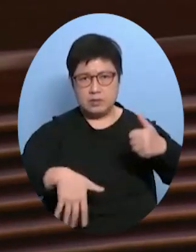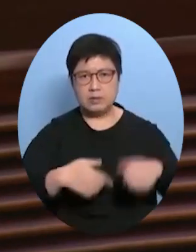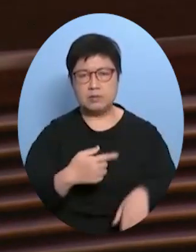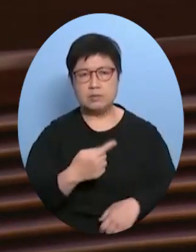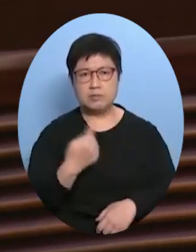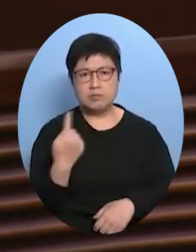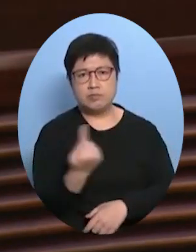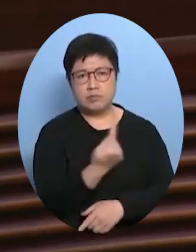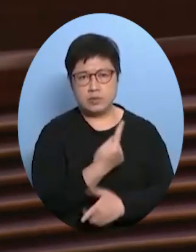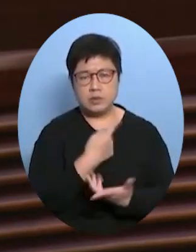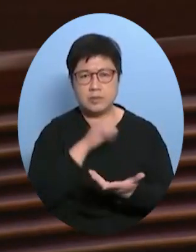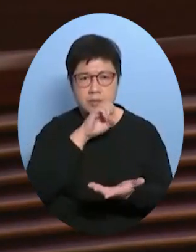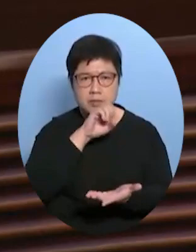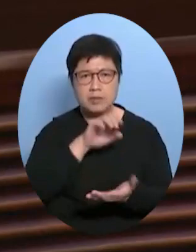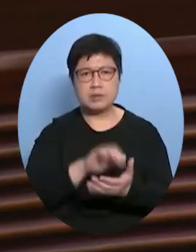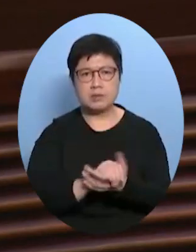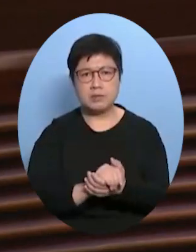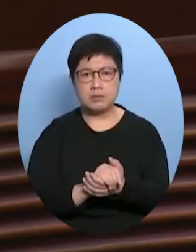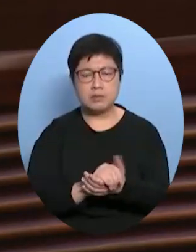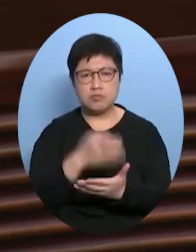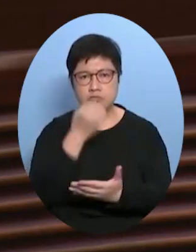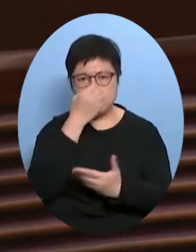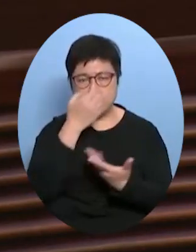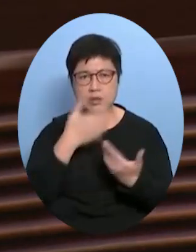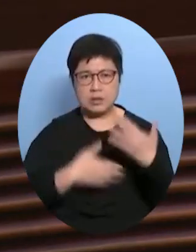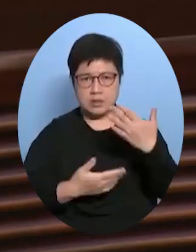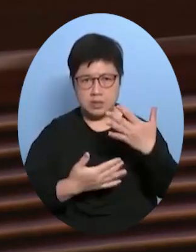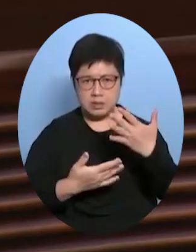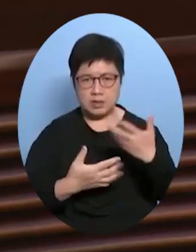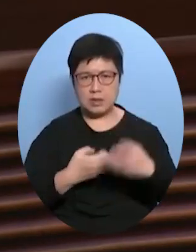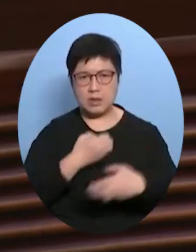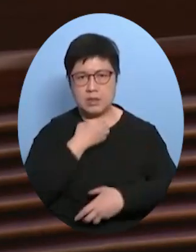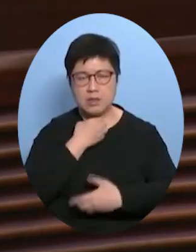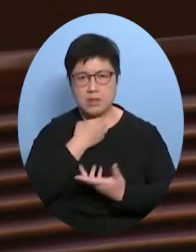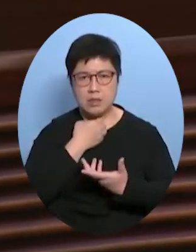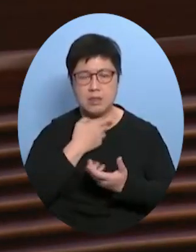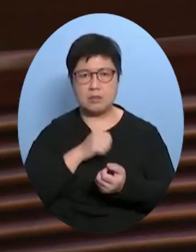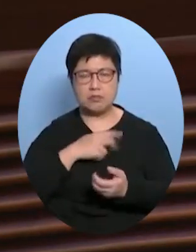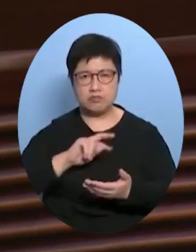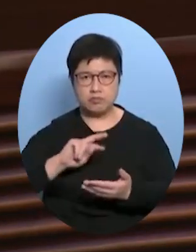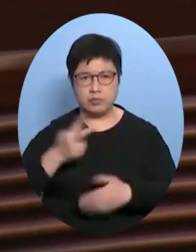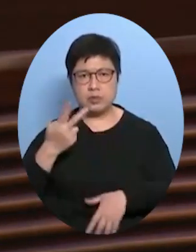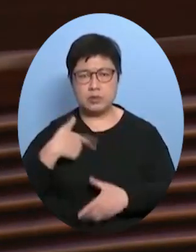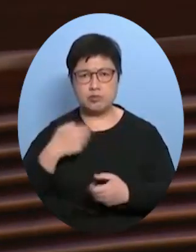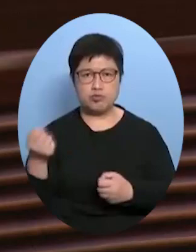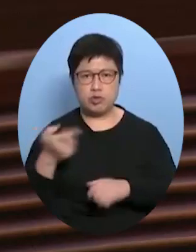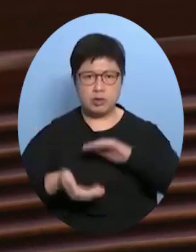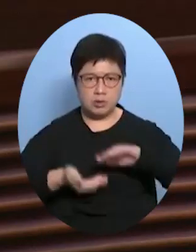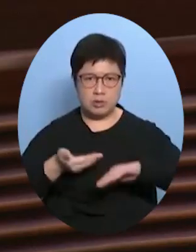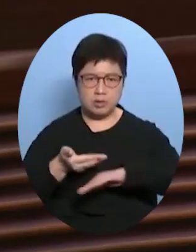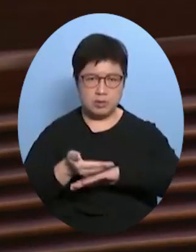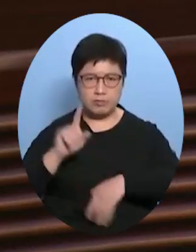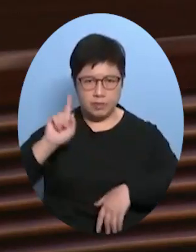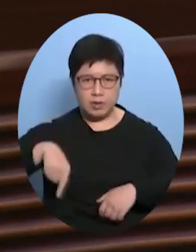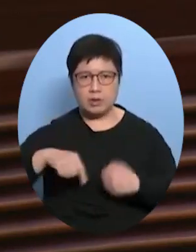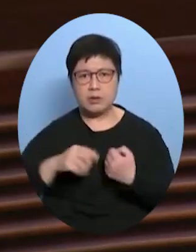位都不斷問，到底香港什麼時候可以走出困境，重新出發呢？過